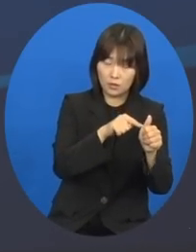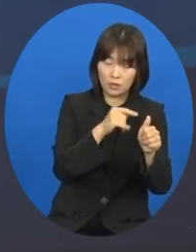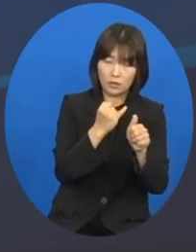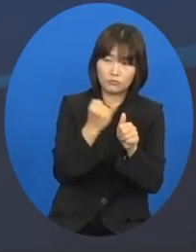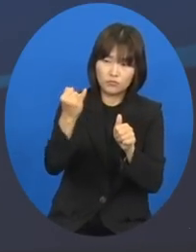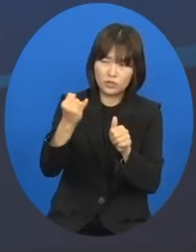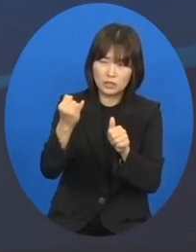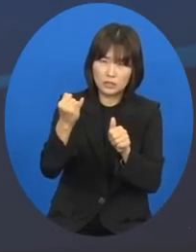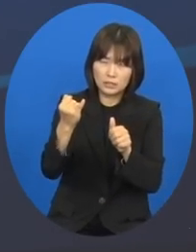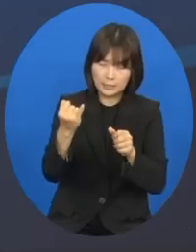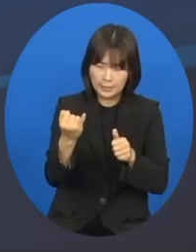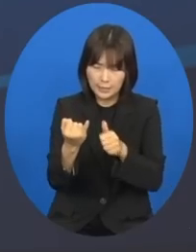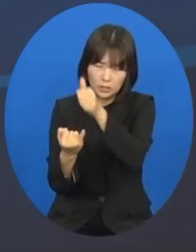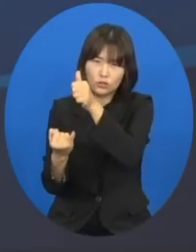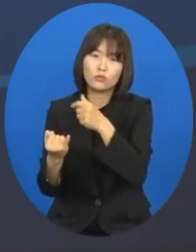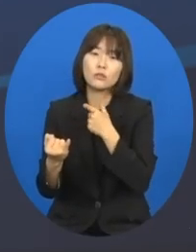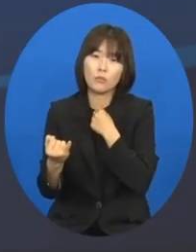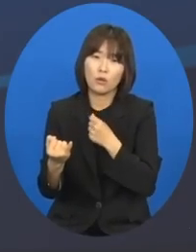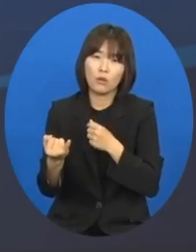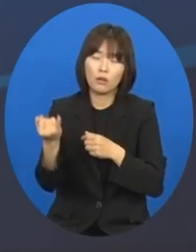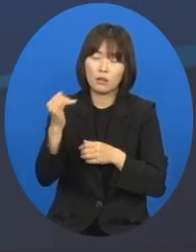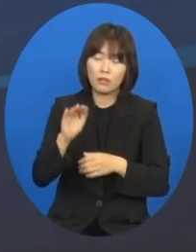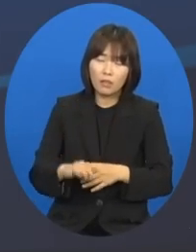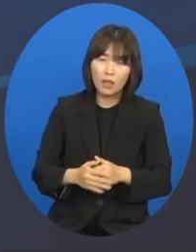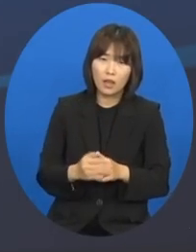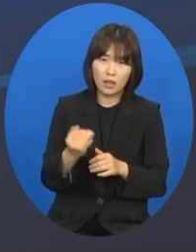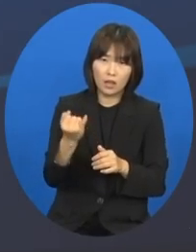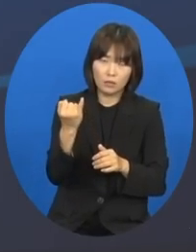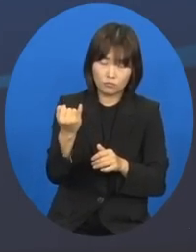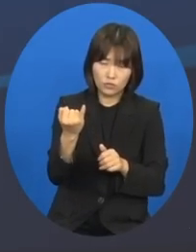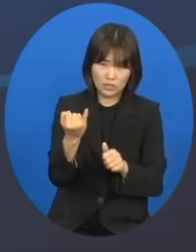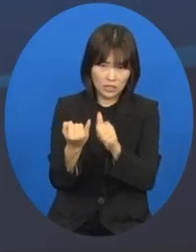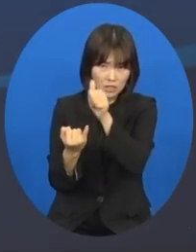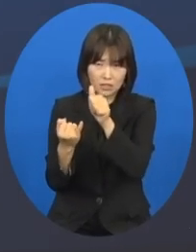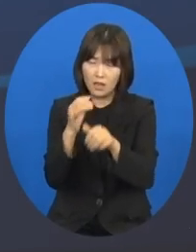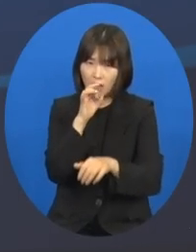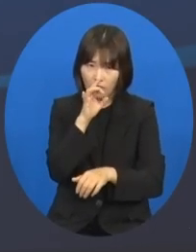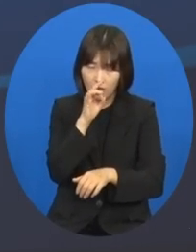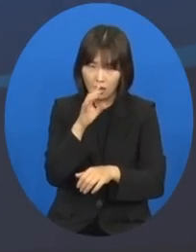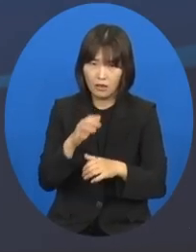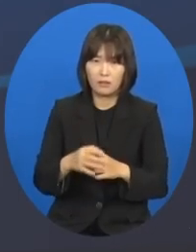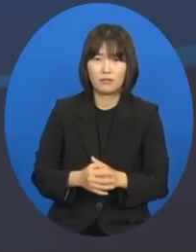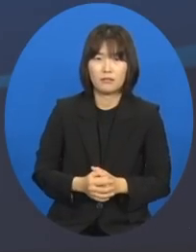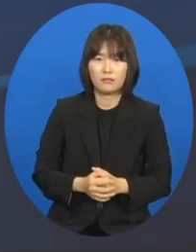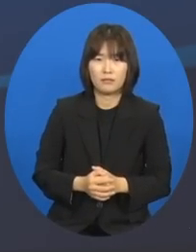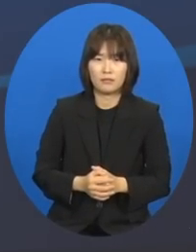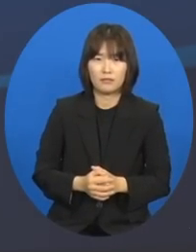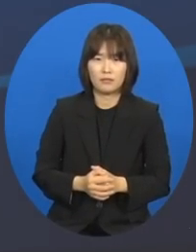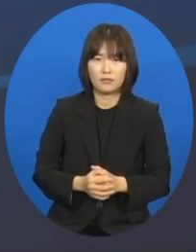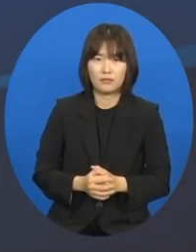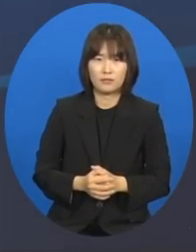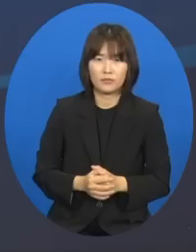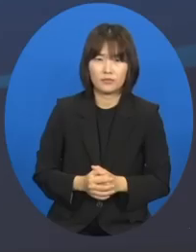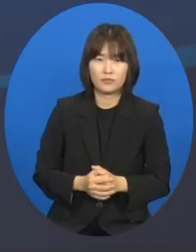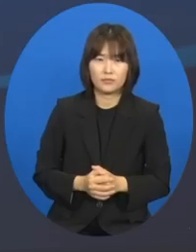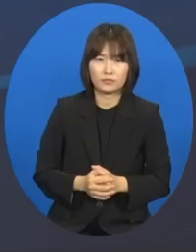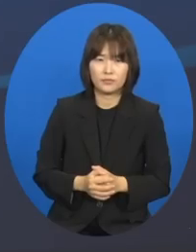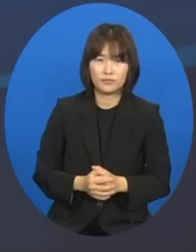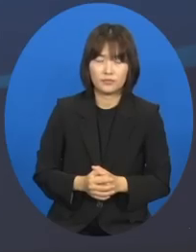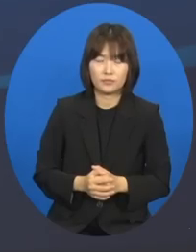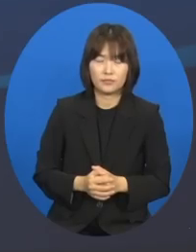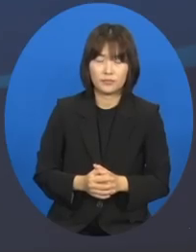싶어 합니다 근데 아내를 이기면 안 되고요 아내를 이기려고 하면 아내가 깨지게 되어 있어요 그렇기 때문에